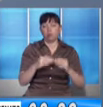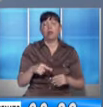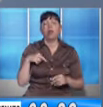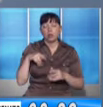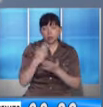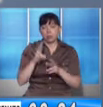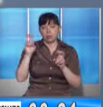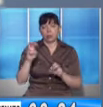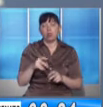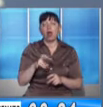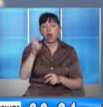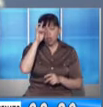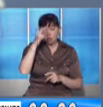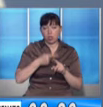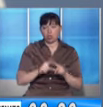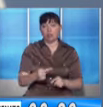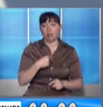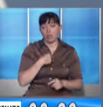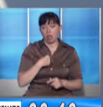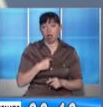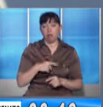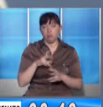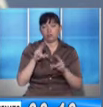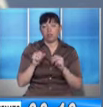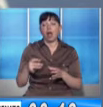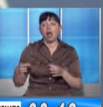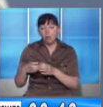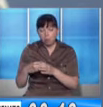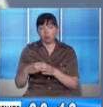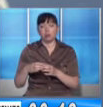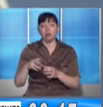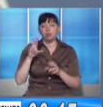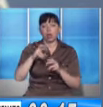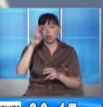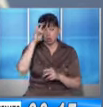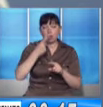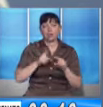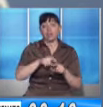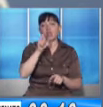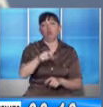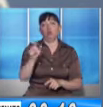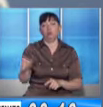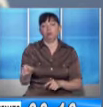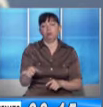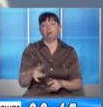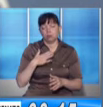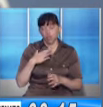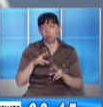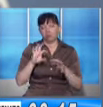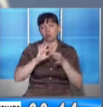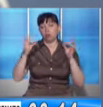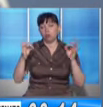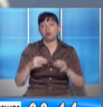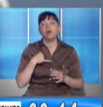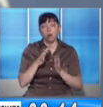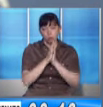sunt eu, însă echipa blocului electoral Renata Usată merge pe premisa statul sunt cetățenii. Stimați prieteni,